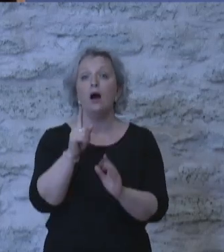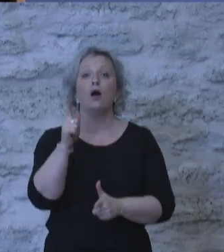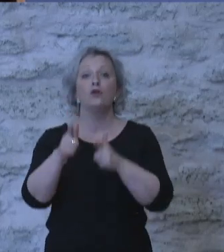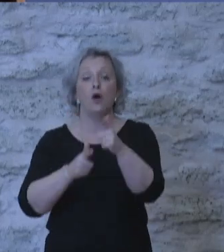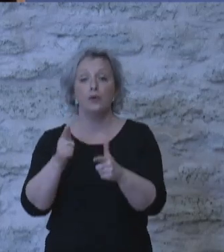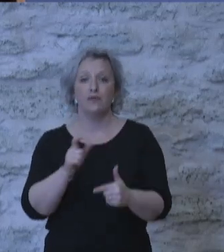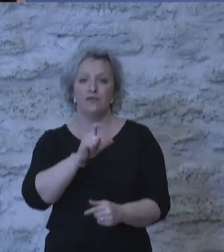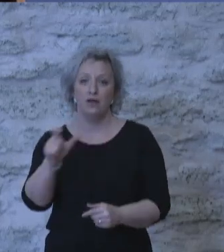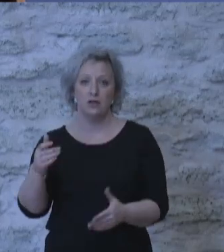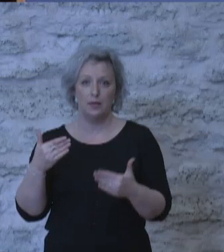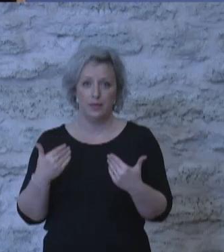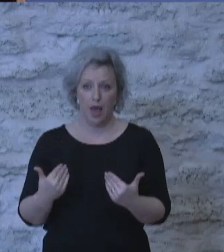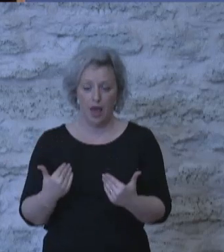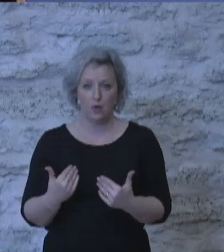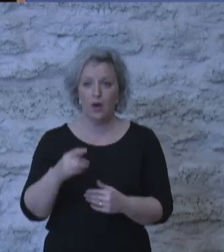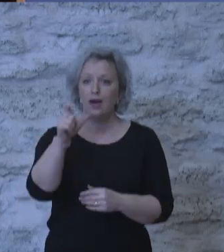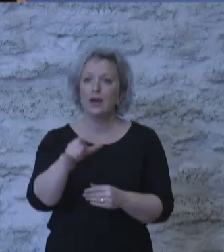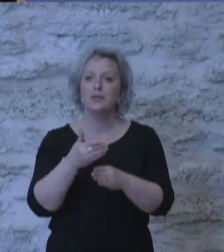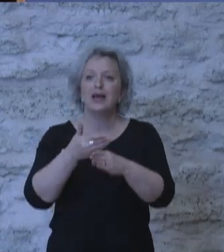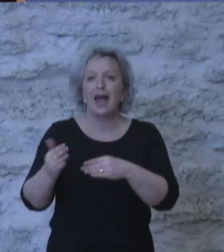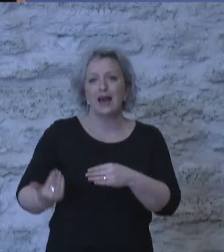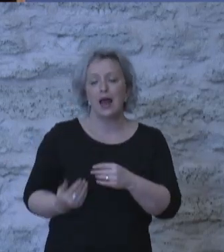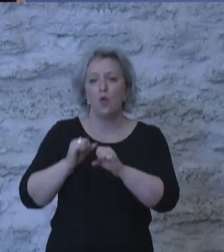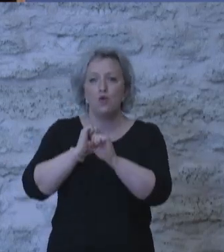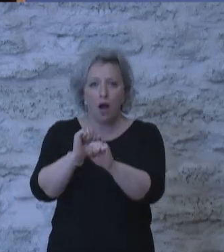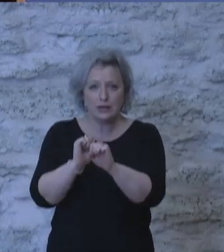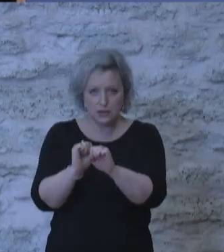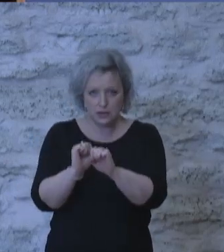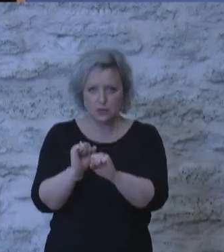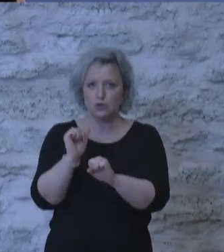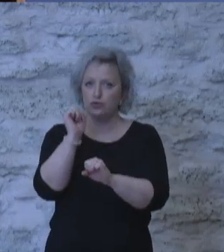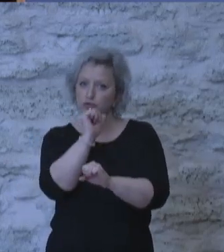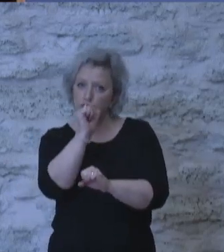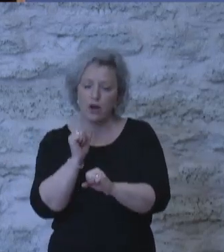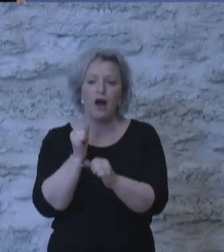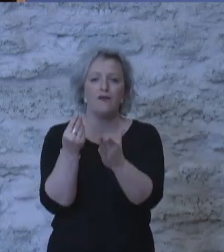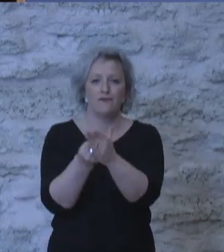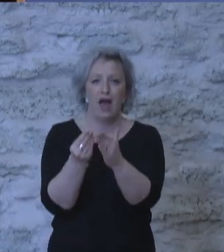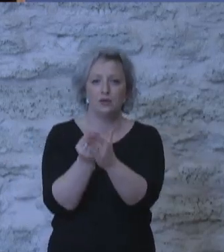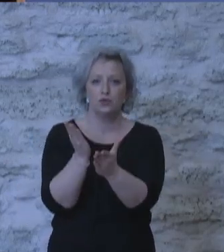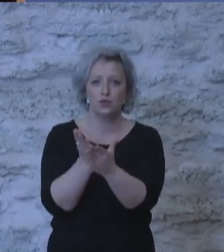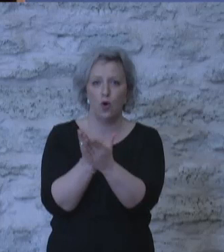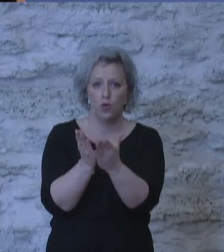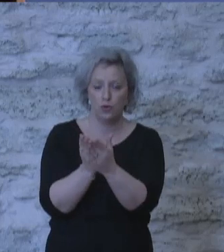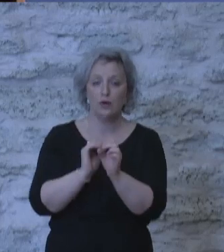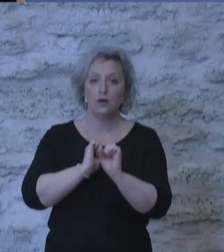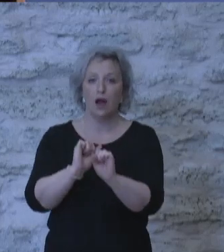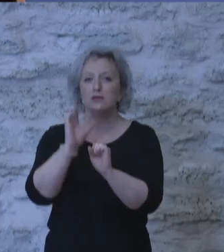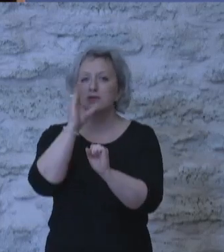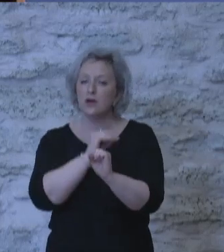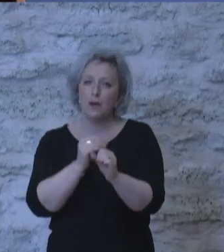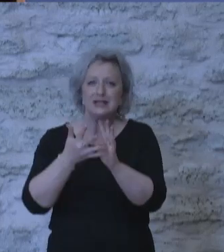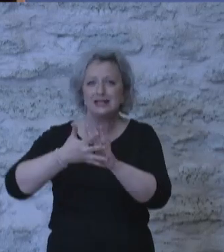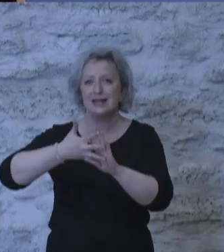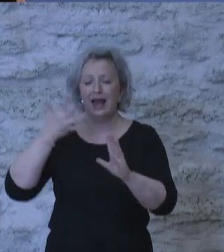ka vastuse. Tähendab, et inimese eraelu kaitse ja privaatus on kindlasti väärtused, mida saab kaitsta selgete